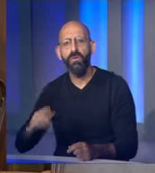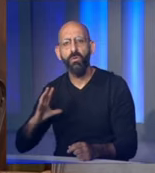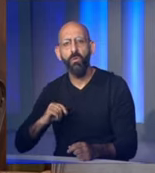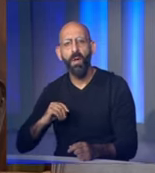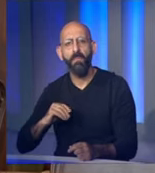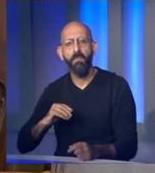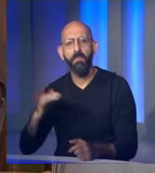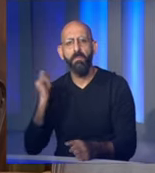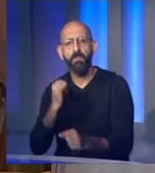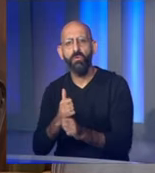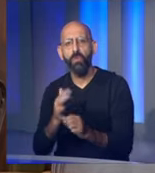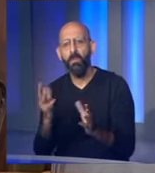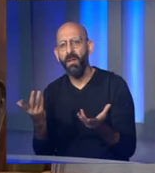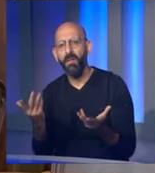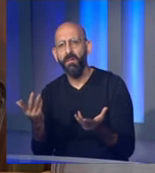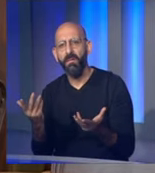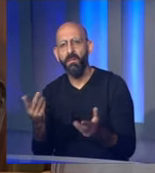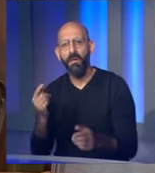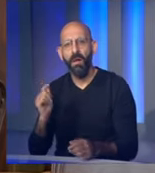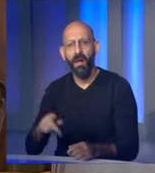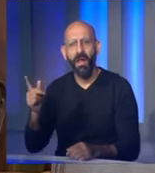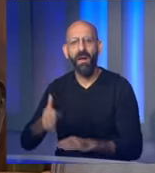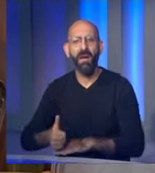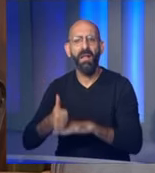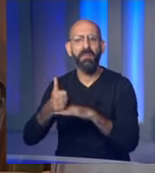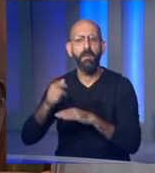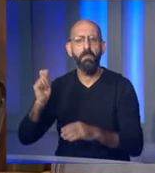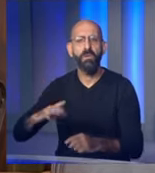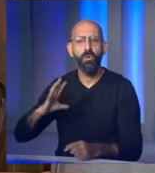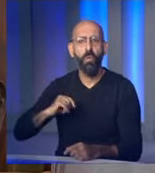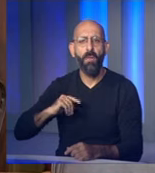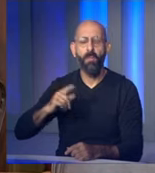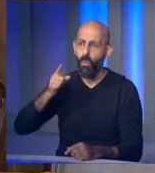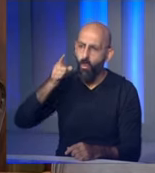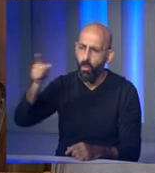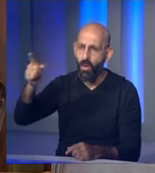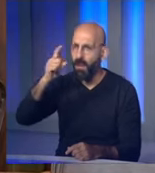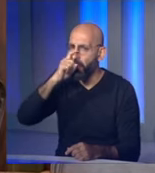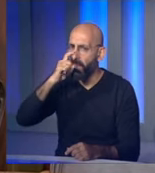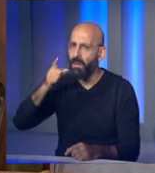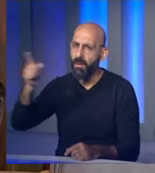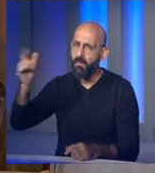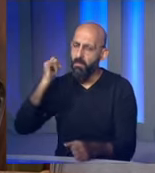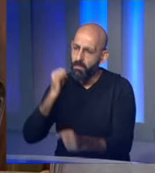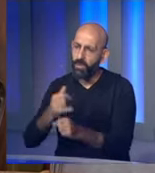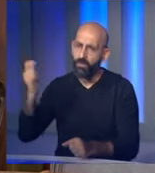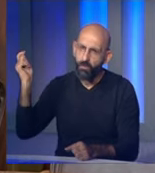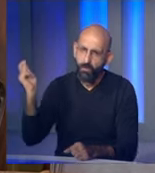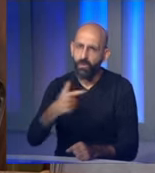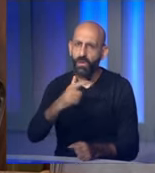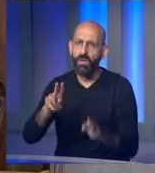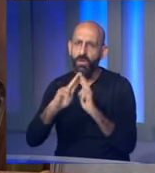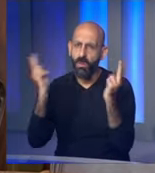مسؤوليه اليوم على مجلس النواب ومسؤوليه على هيئه مكتب المجلس وعلى رئيس مجلس النواب ان يدعي